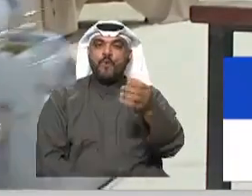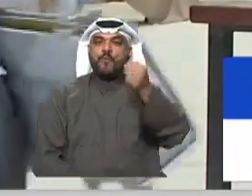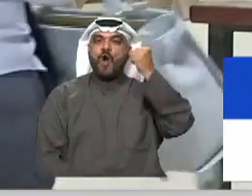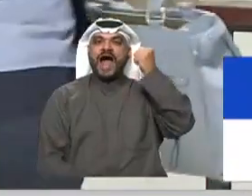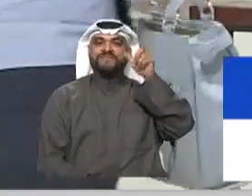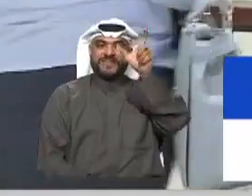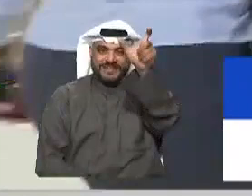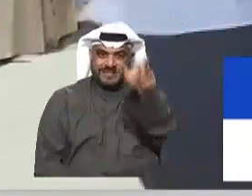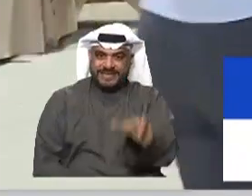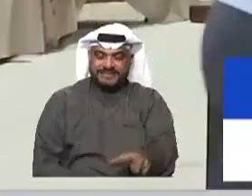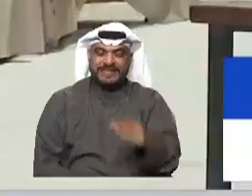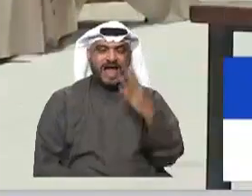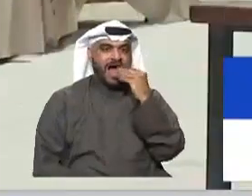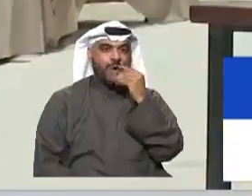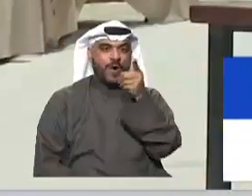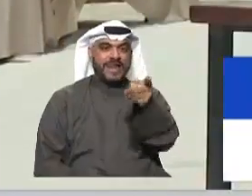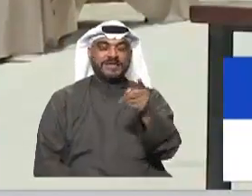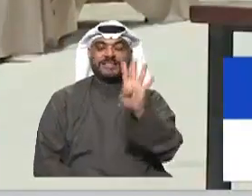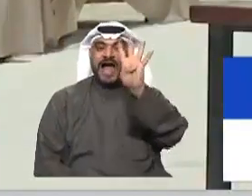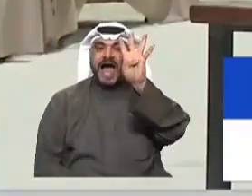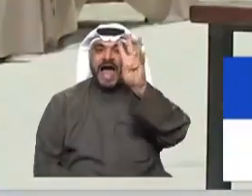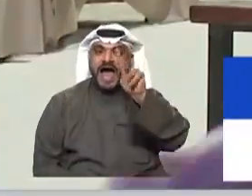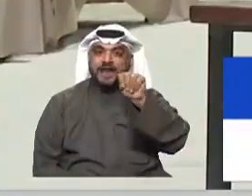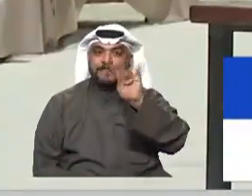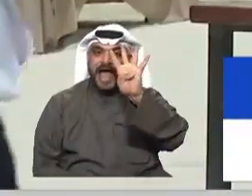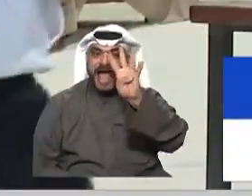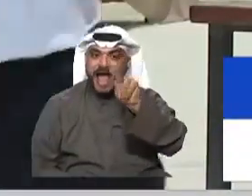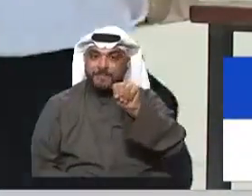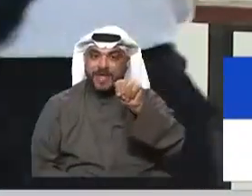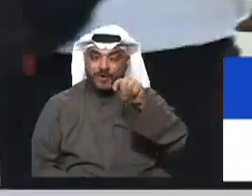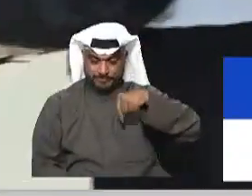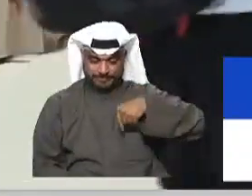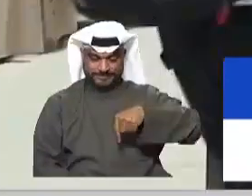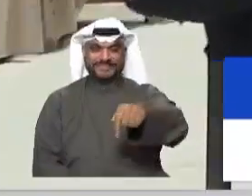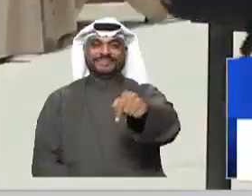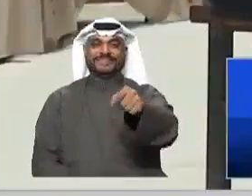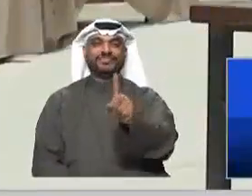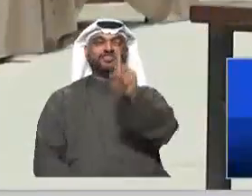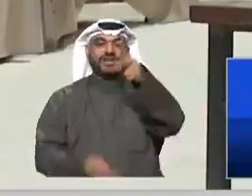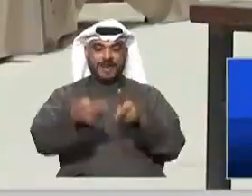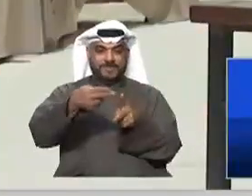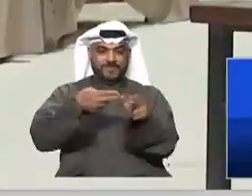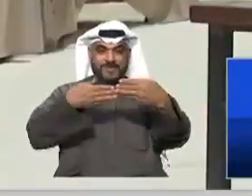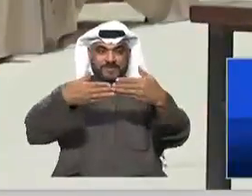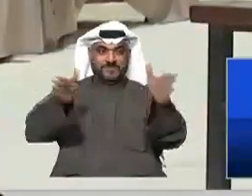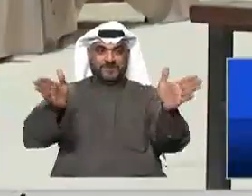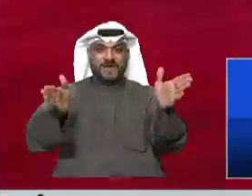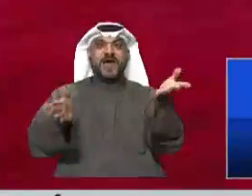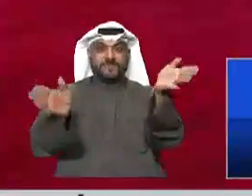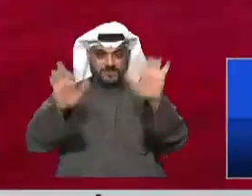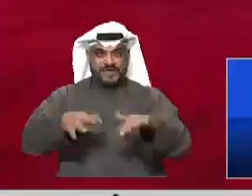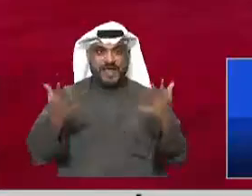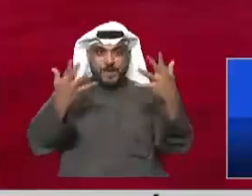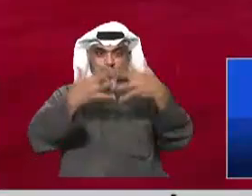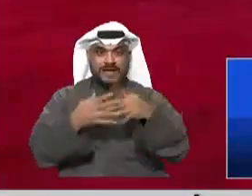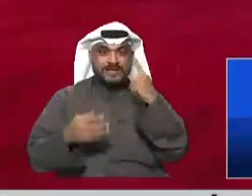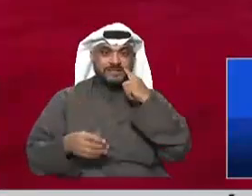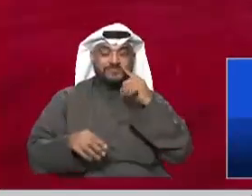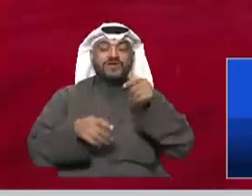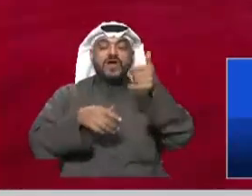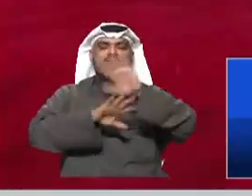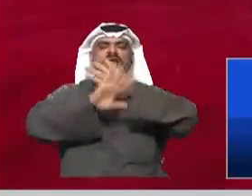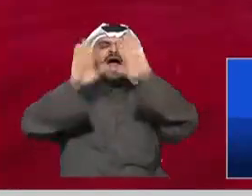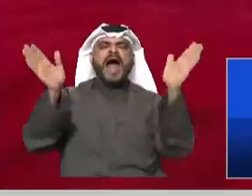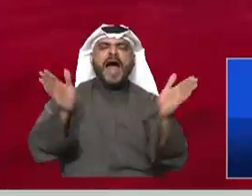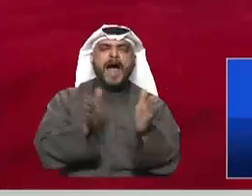بالرعايه المعرض لمده اربعه ايام ان شاء الله مثل ما تقعد تشوفون المعرض في كل المشاريع احنا ندعم